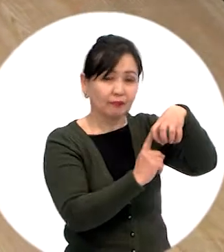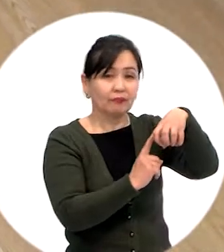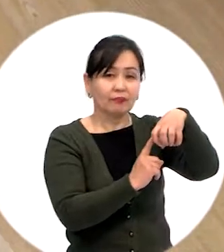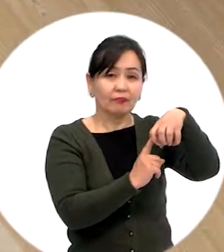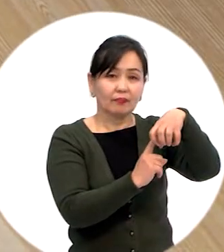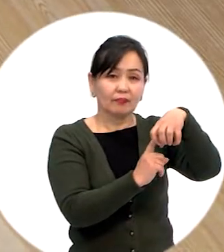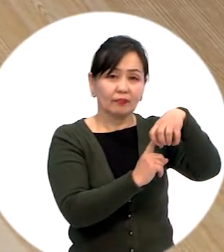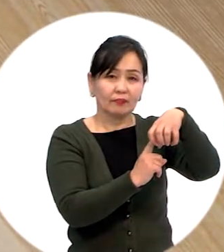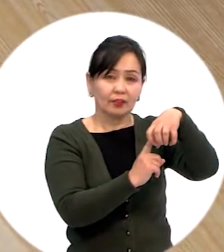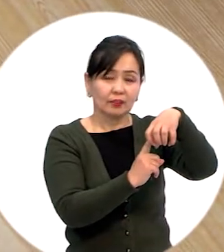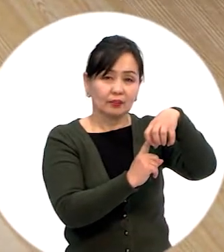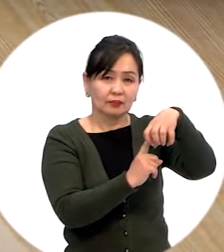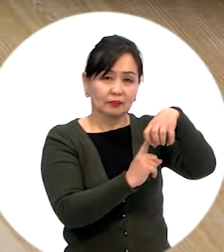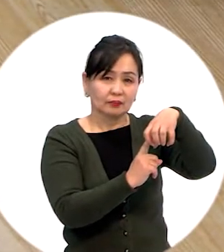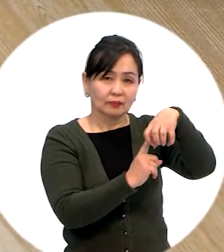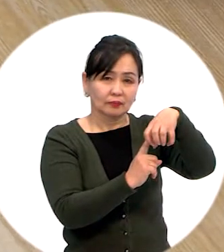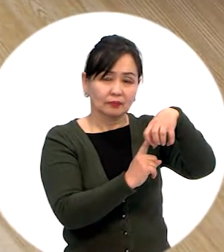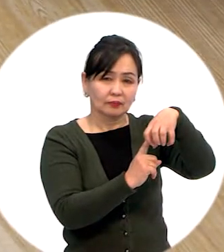авчгаад